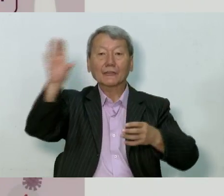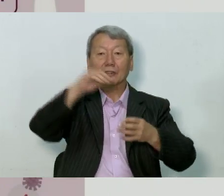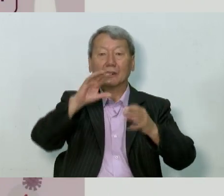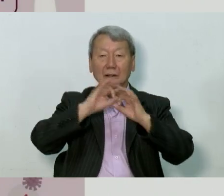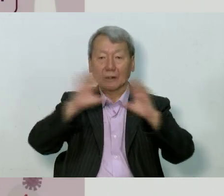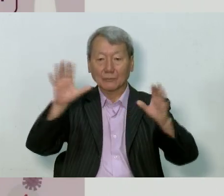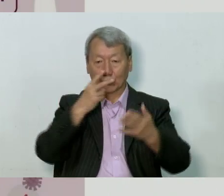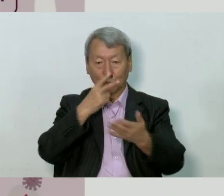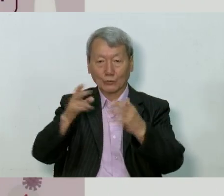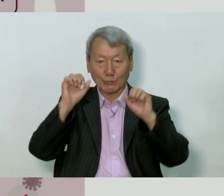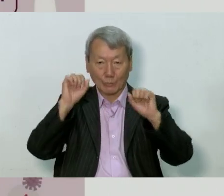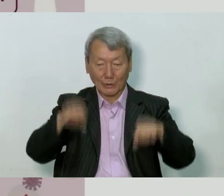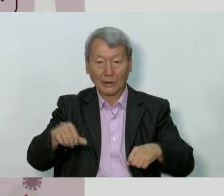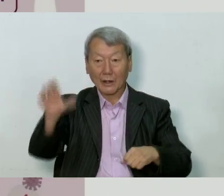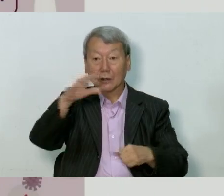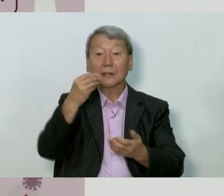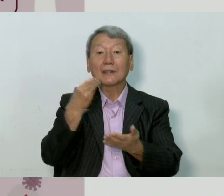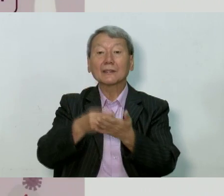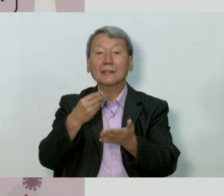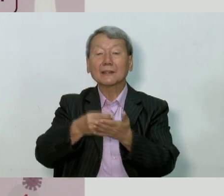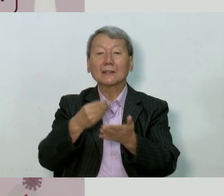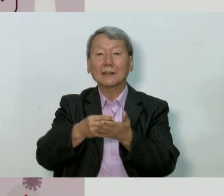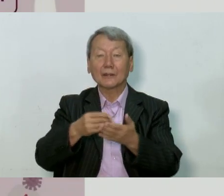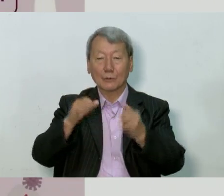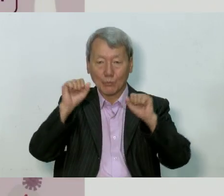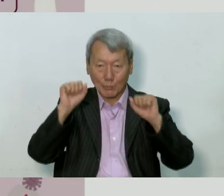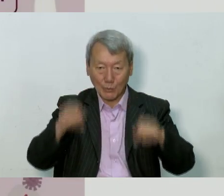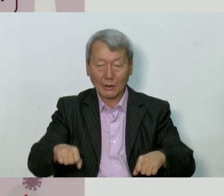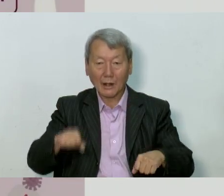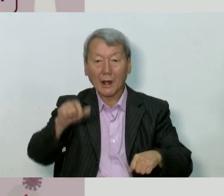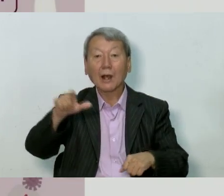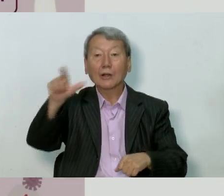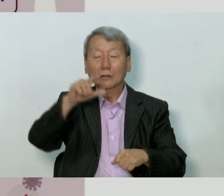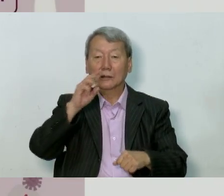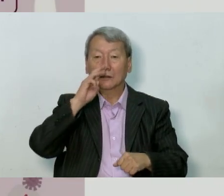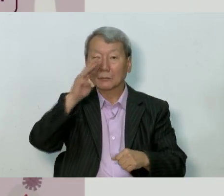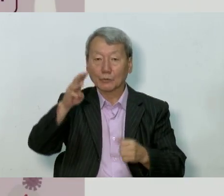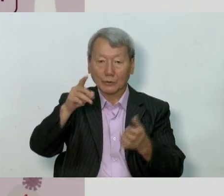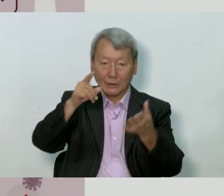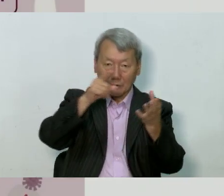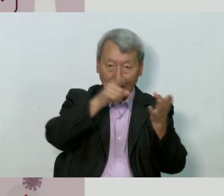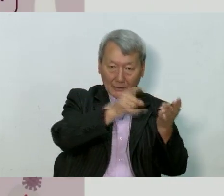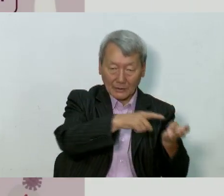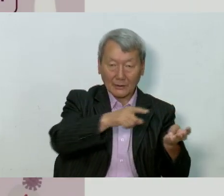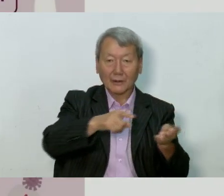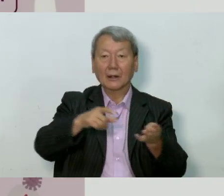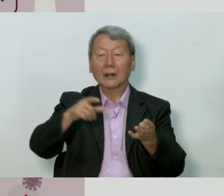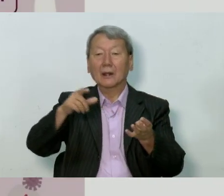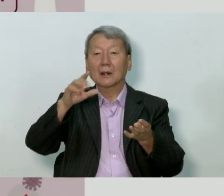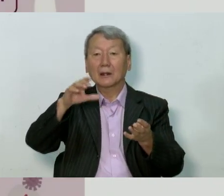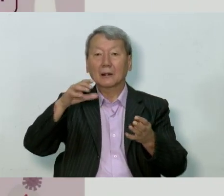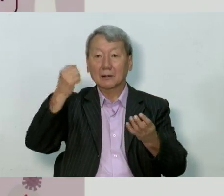информация доступна. Эти деньги, значит, пошли на заработную плату,